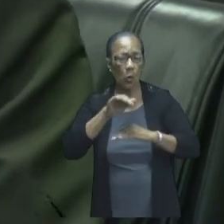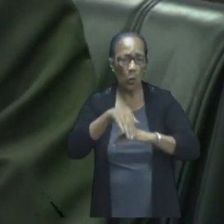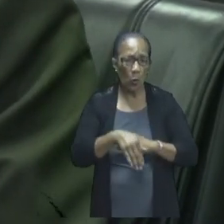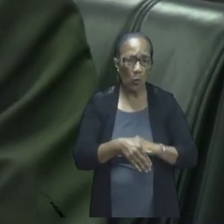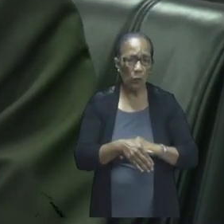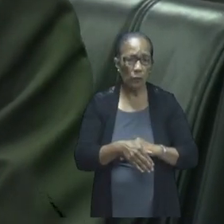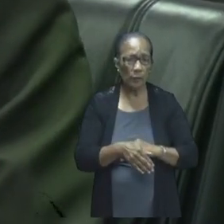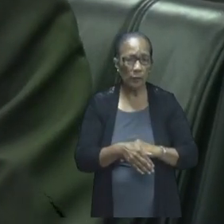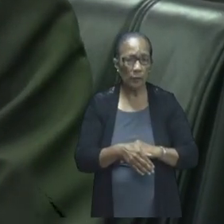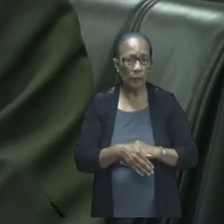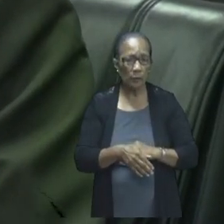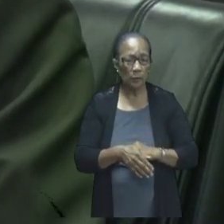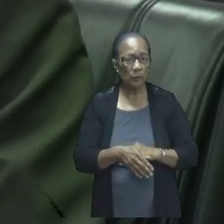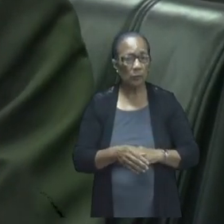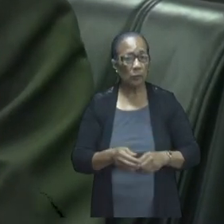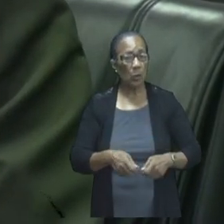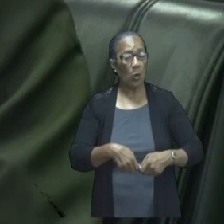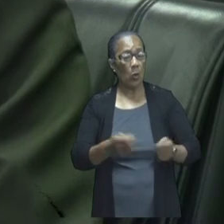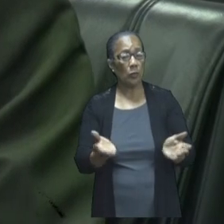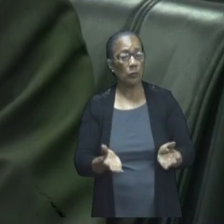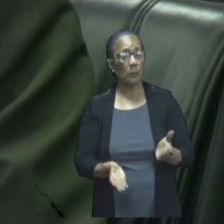uitkomst van de evaluatie